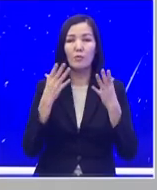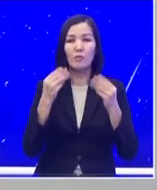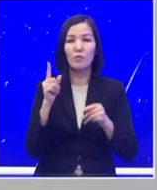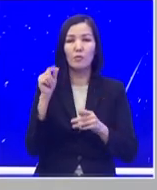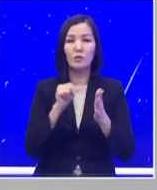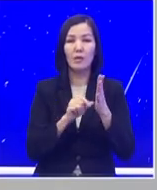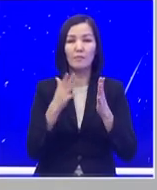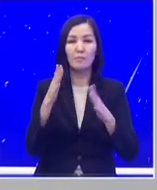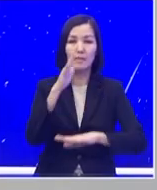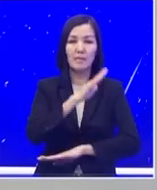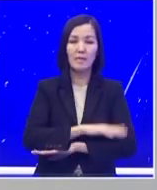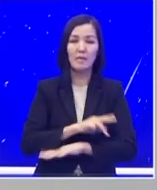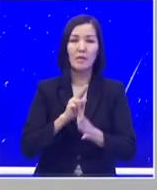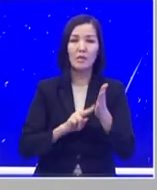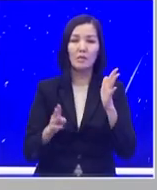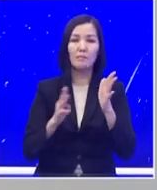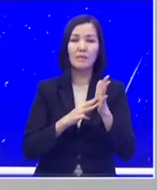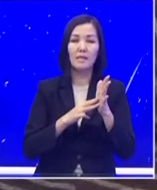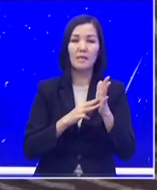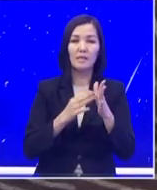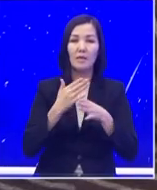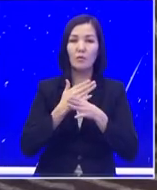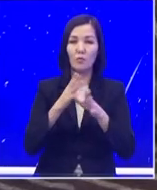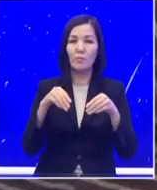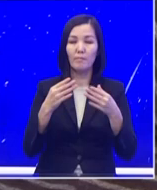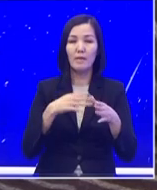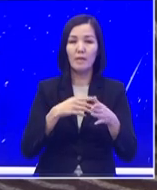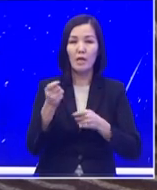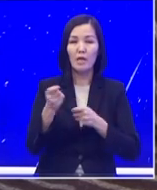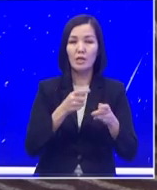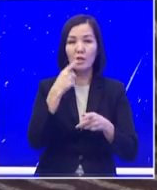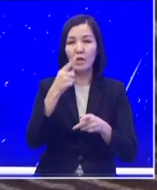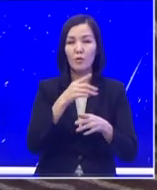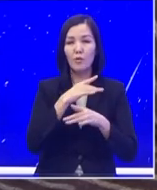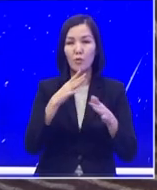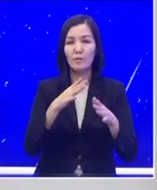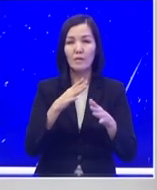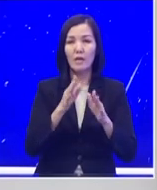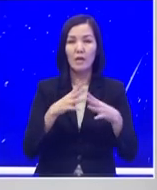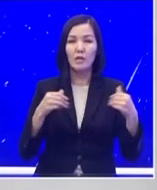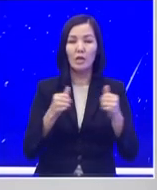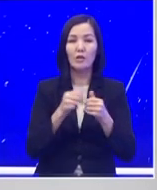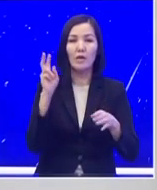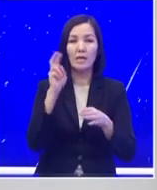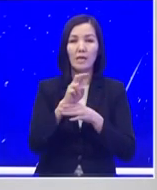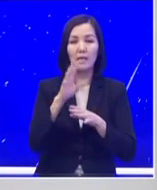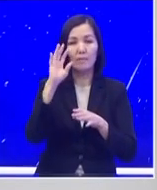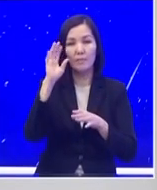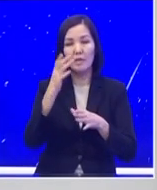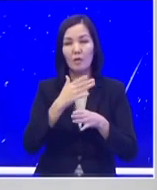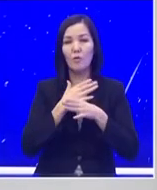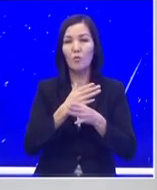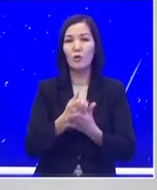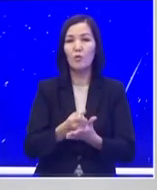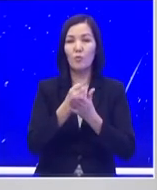165 тренинг өткізіліп, 78 кеңес берілген. Орталық жетекшісінің айтуынша, көбіне жанұяға жүгінетіндерге психологиялық